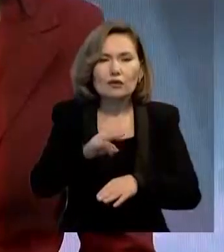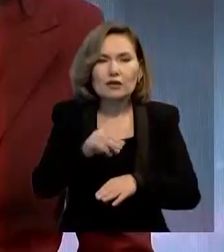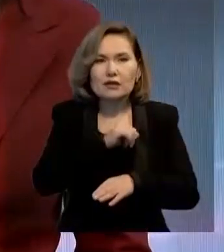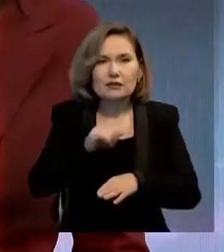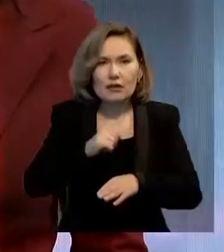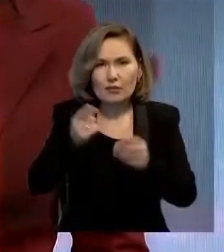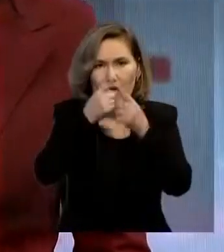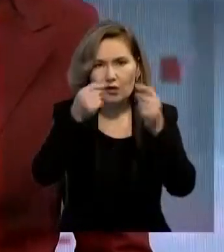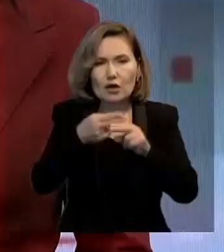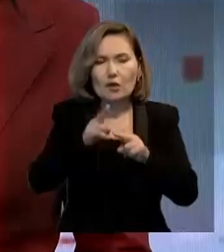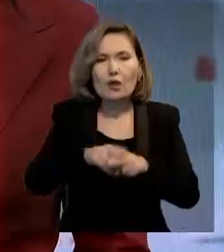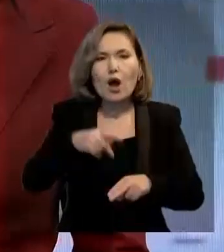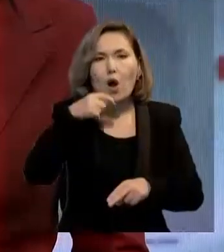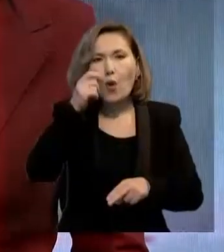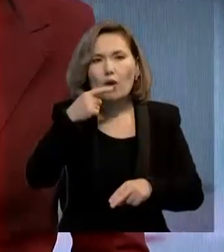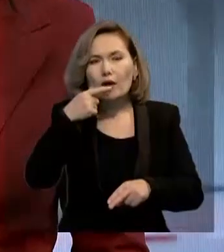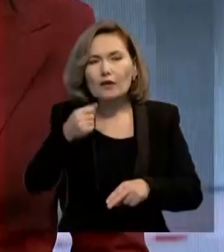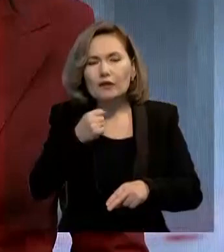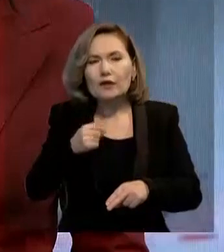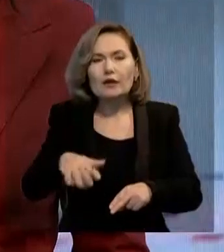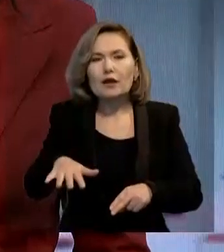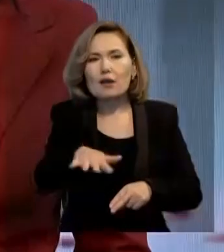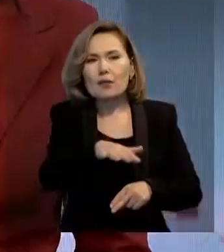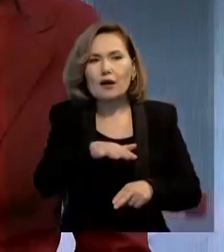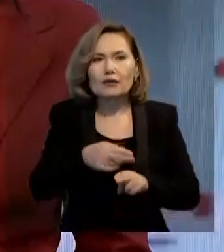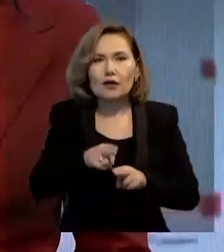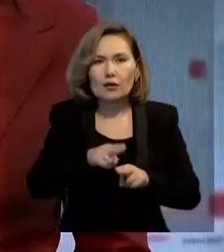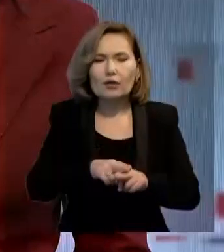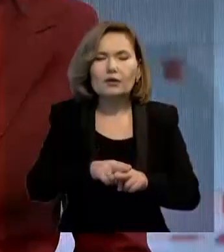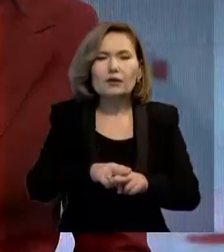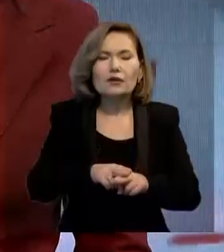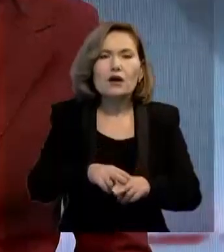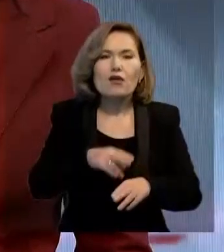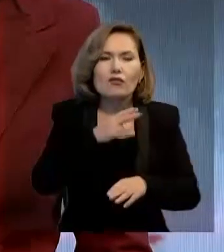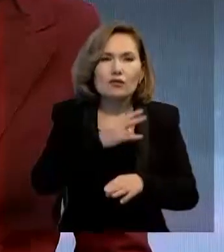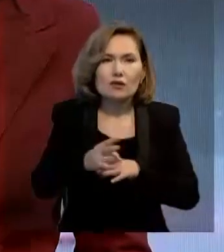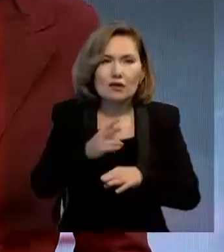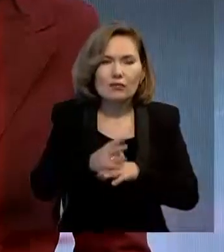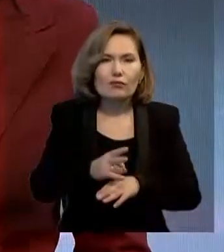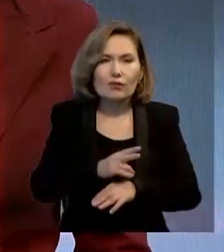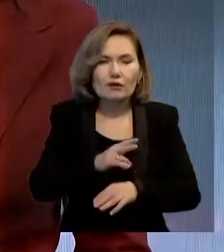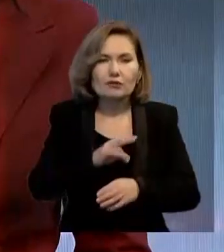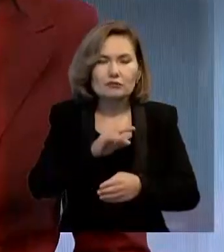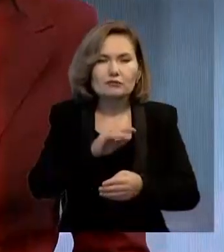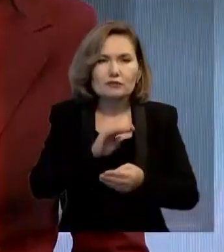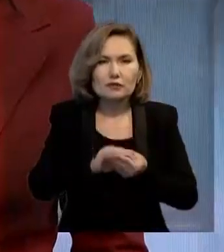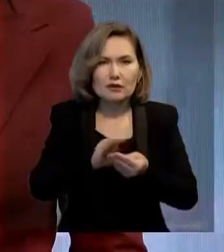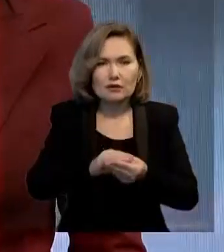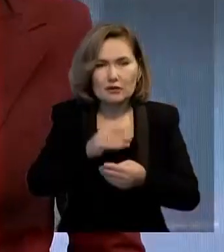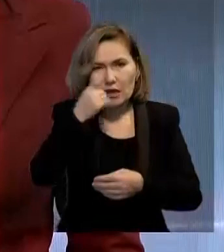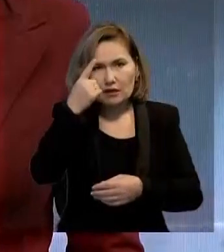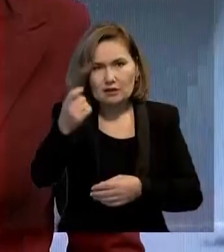басшысы Украина жауынгерлері Ресей аумағында лаңкестік әрекеттер жасайтын болса, салдары ауыр болатынын ескертті. Тақырыпты